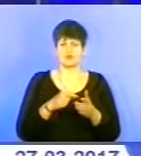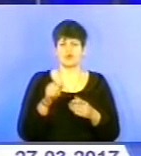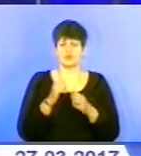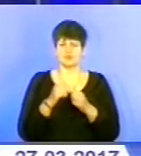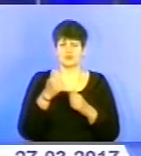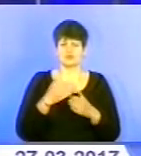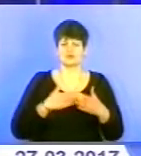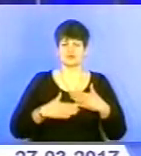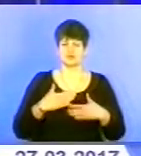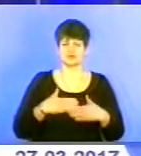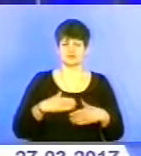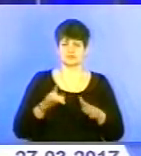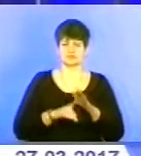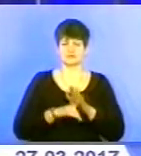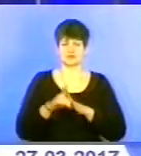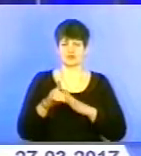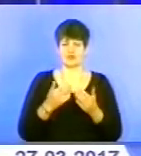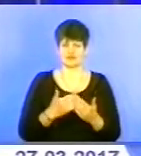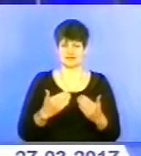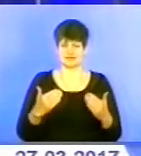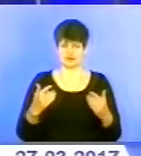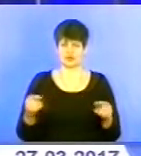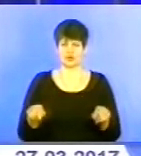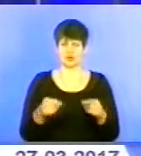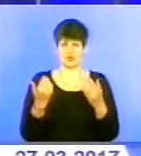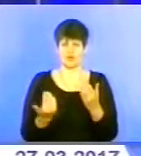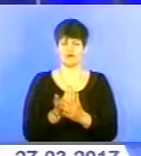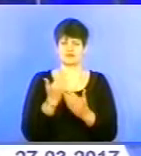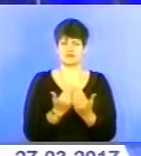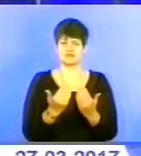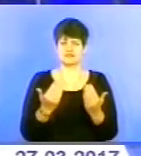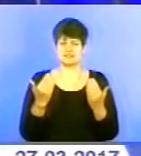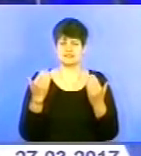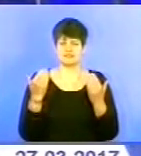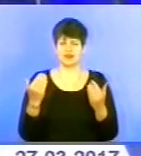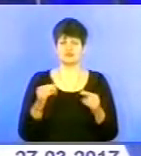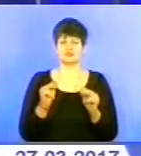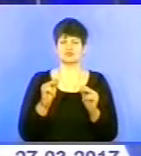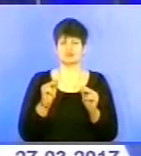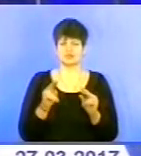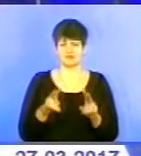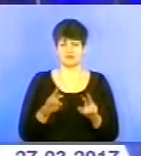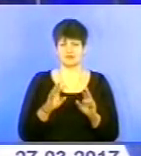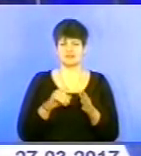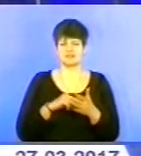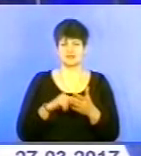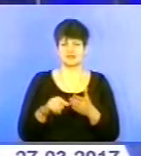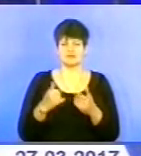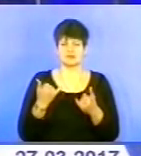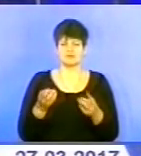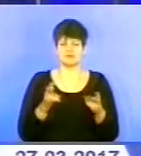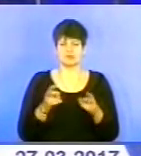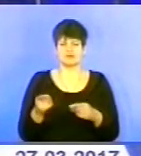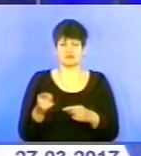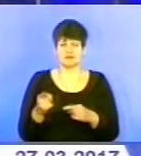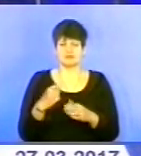глядача прем'єрами. Зазвичай їх близько шести. Чим живуть актори Тернопільського обласного академічного драматичного театру та що відвідують театр